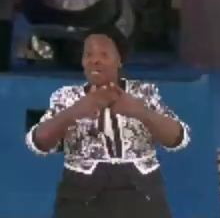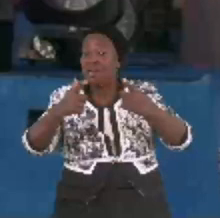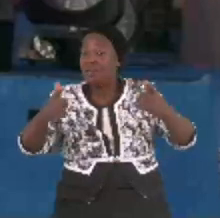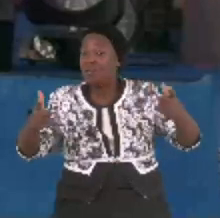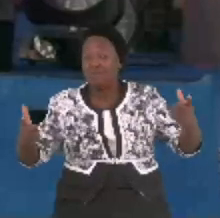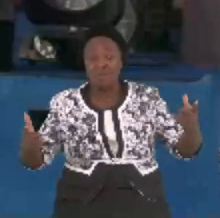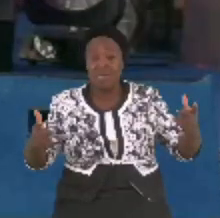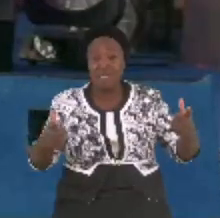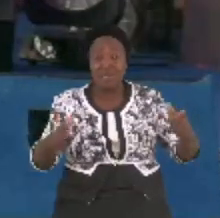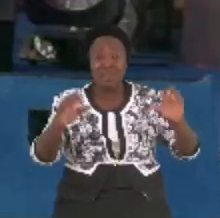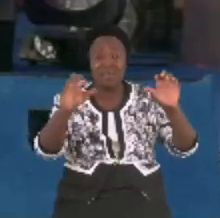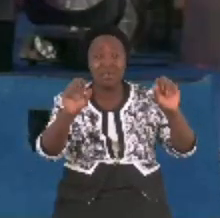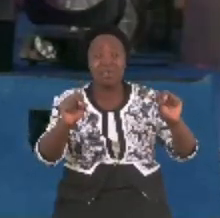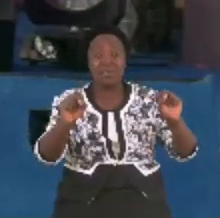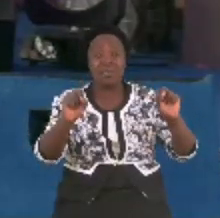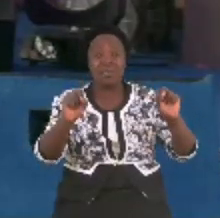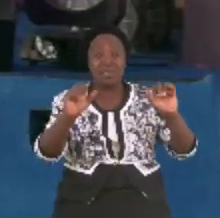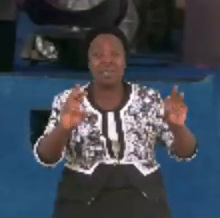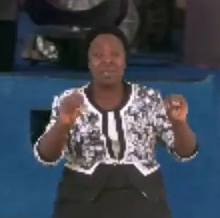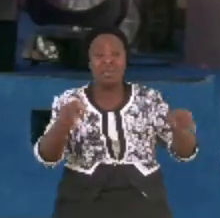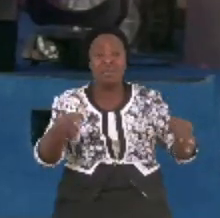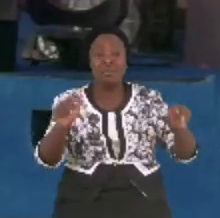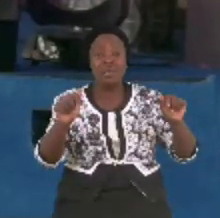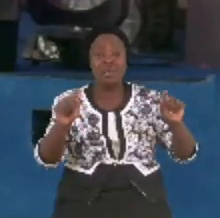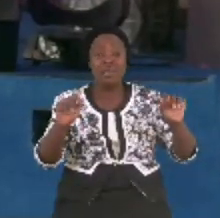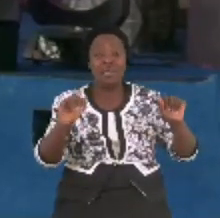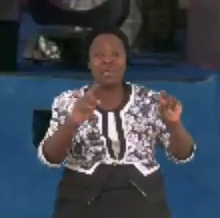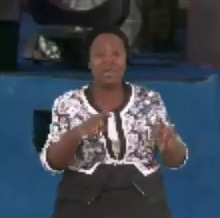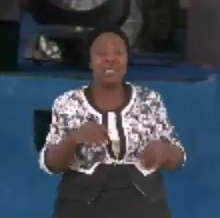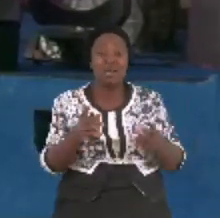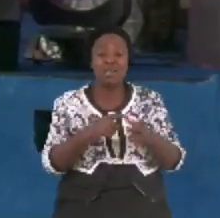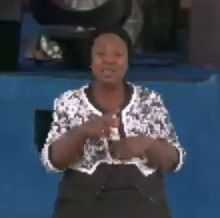sympathisant. Toute tristesse, tout chagrin que tu as, tout problème que